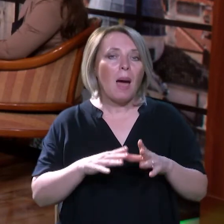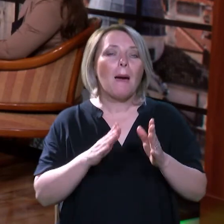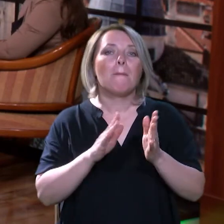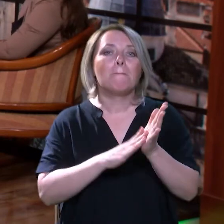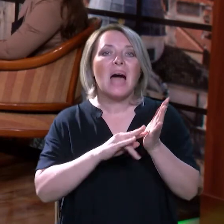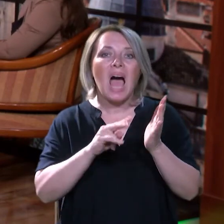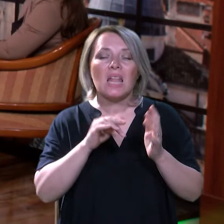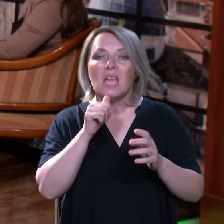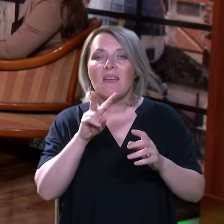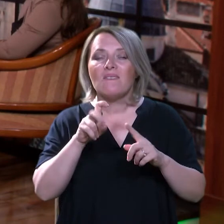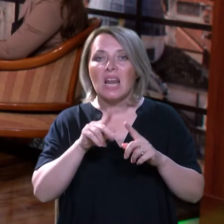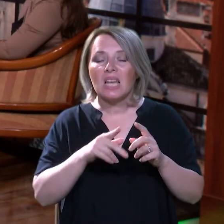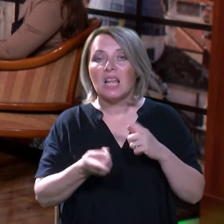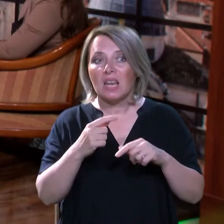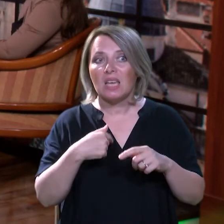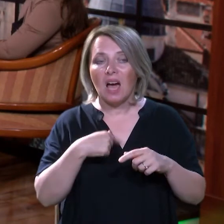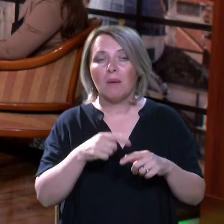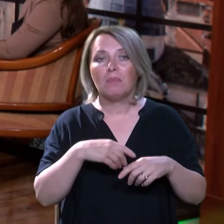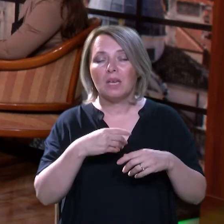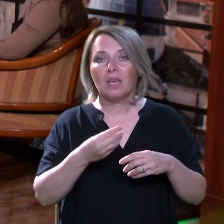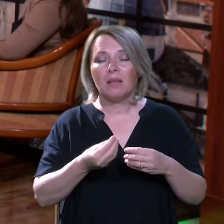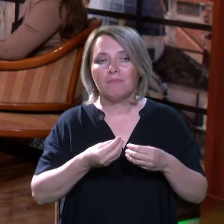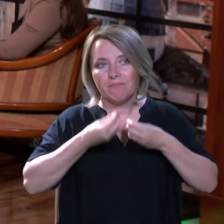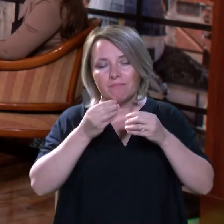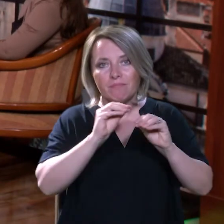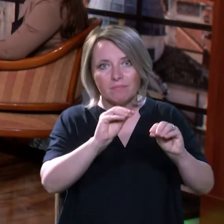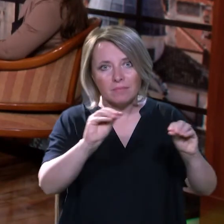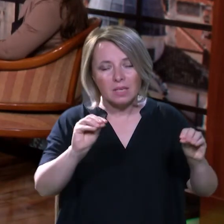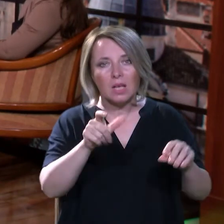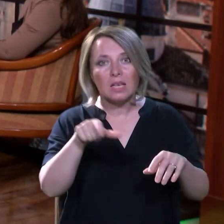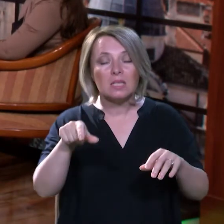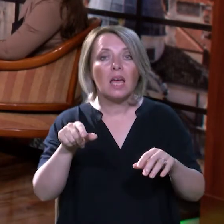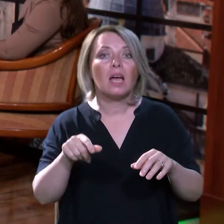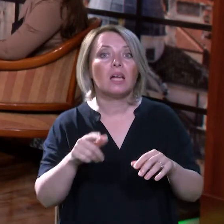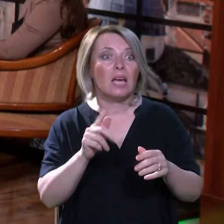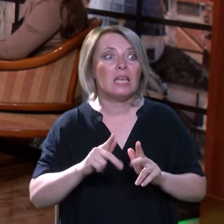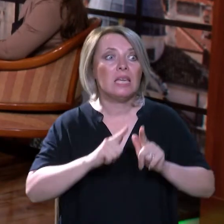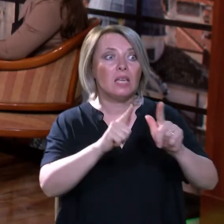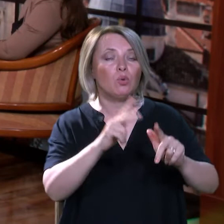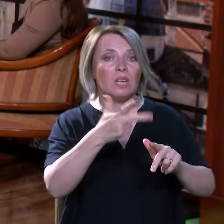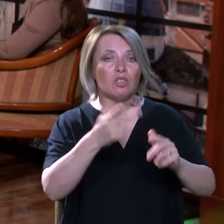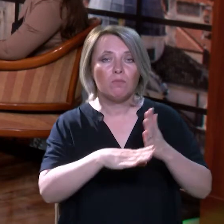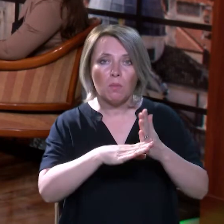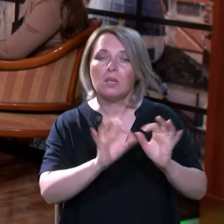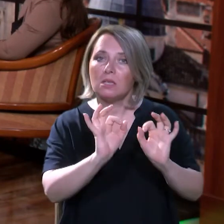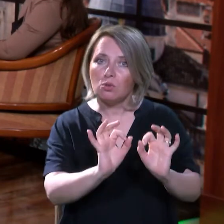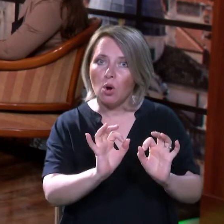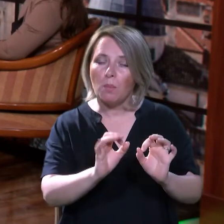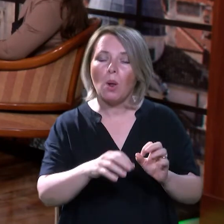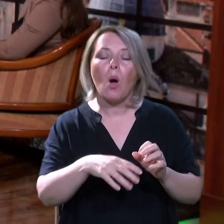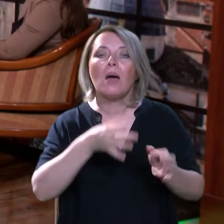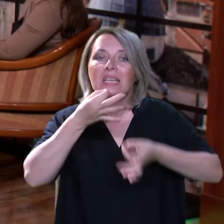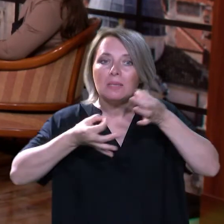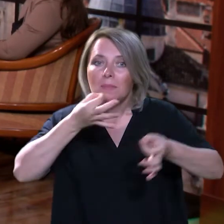manama. Ali ja bi nekako ljudima i poručila da kada idu tražiti pomoć, da se dobro raspitaju kod koga idu tražiti pomoć. Znači, u